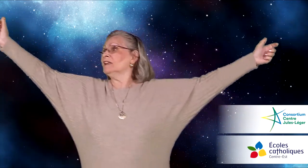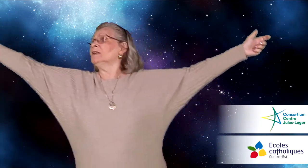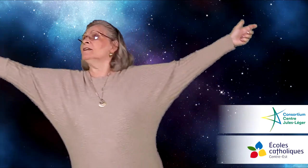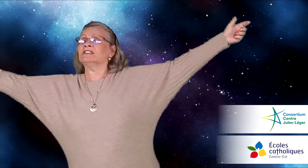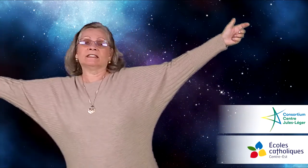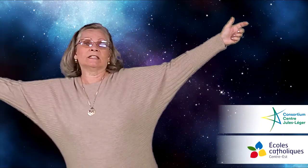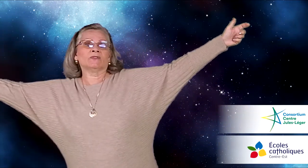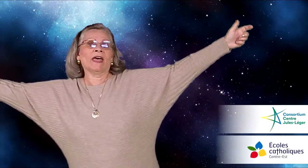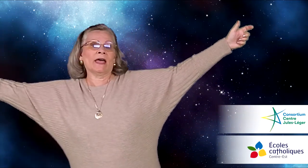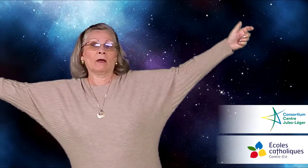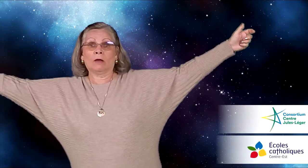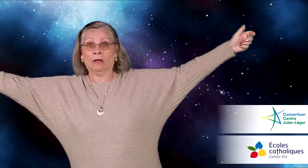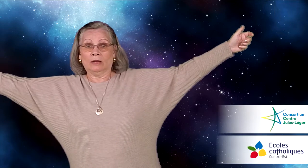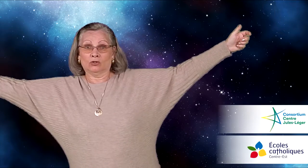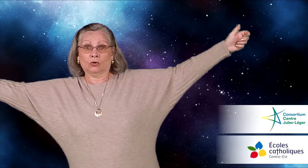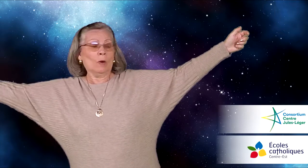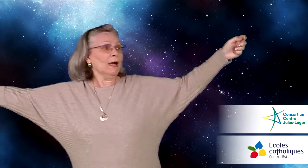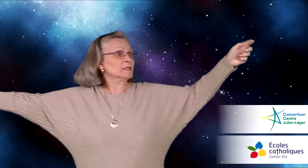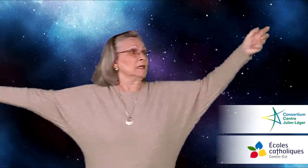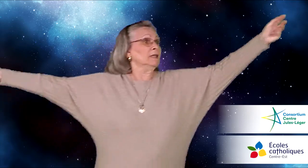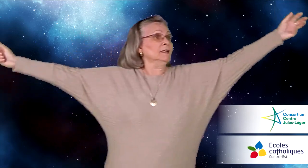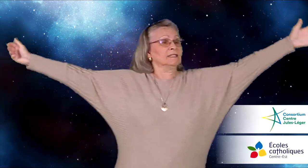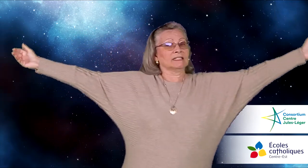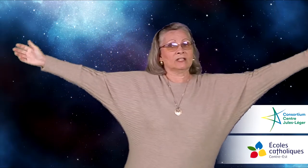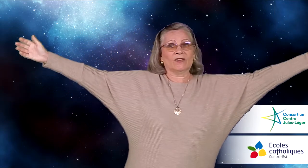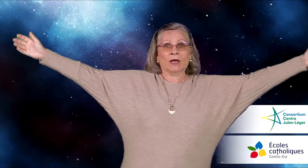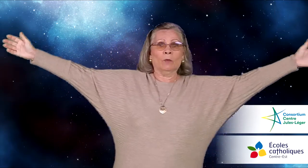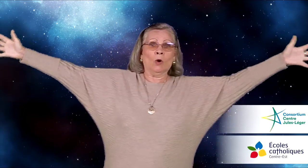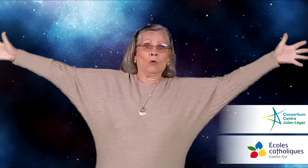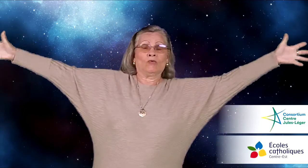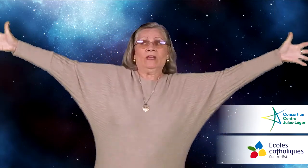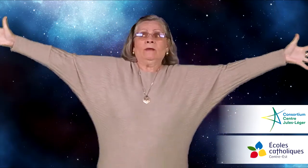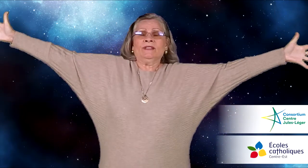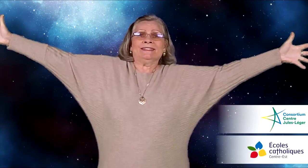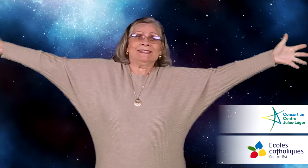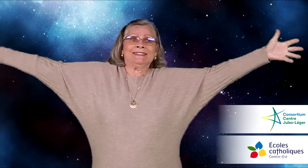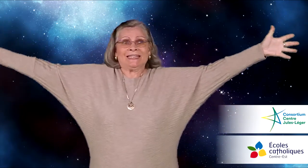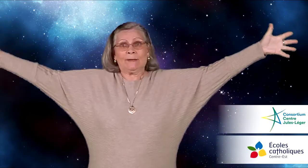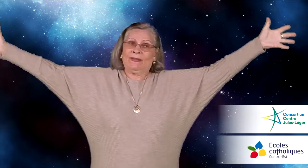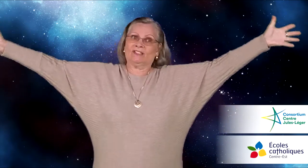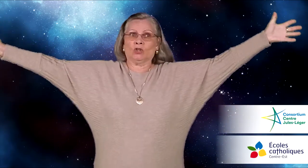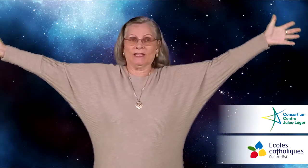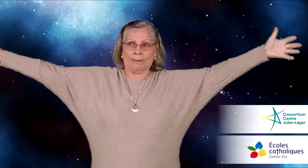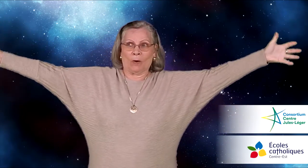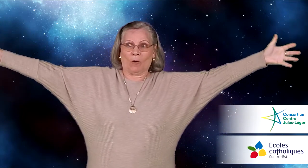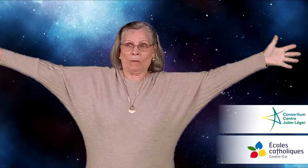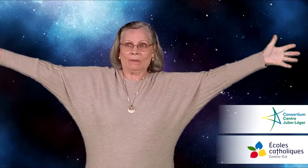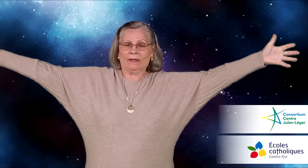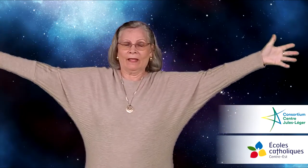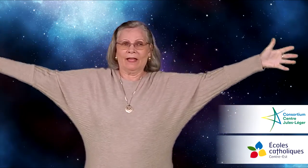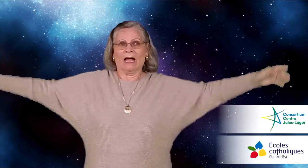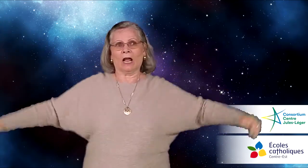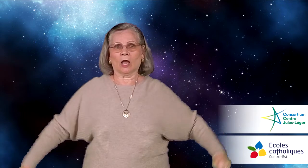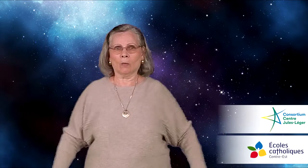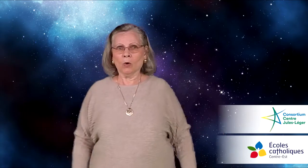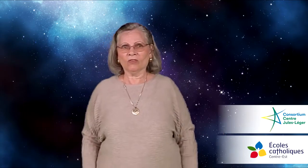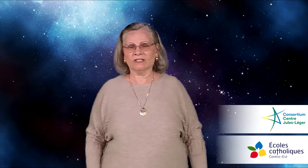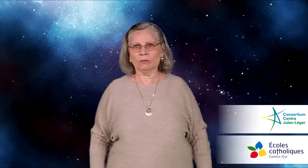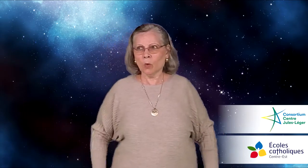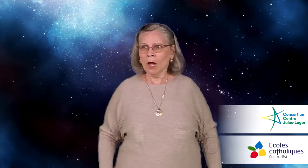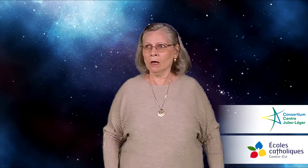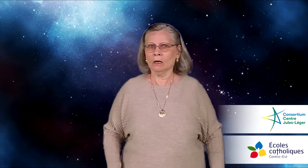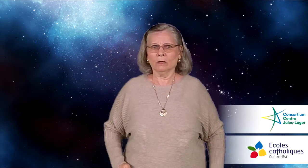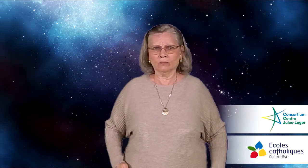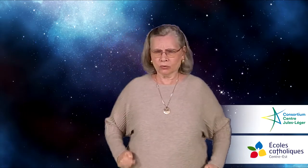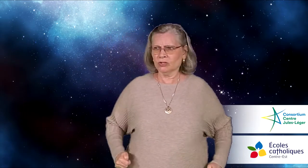pour et satisfaire Turquoise, et satisfaire Mauve, et s'étirer qu'elle tenait bon. Alors, Mauve